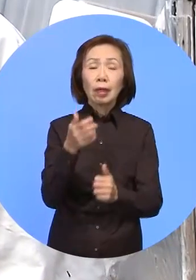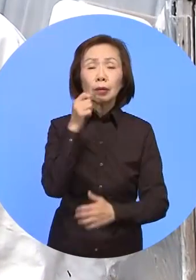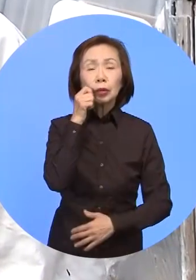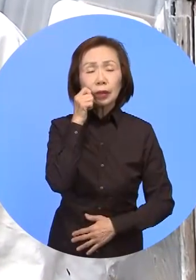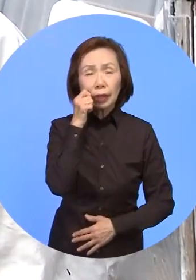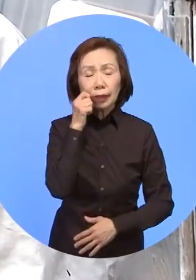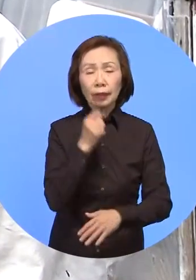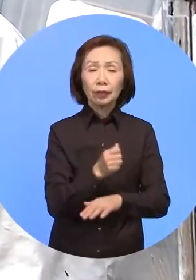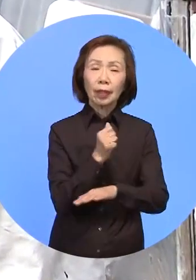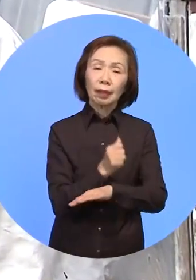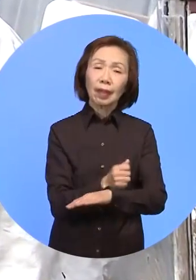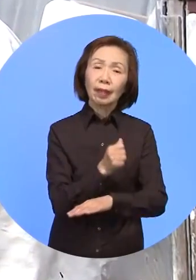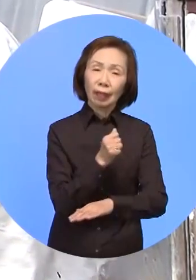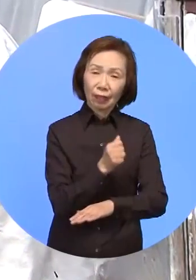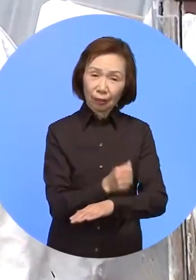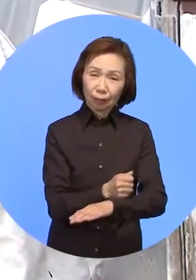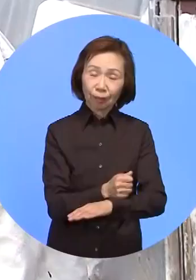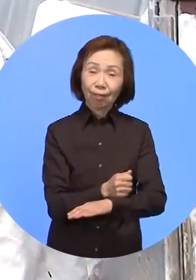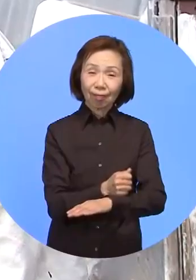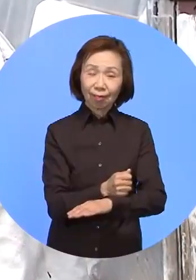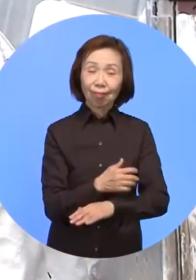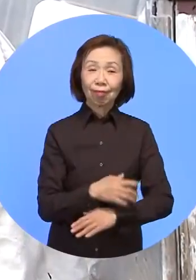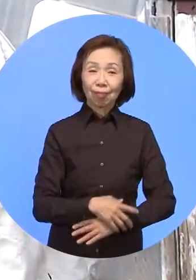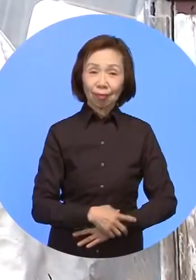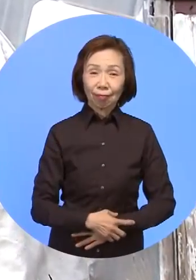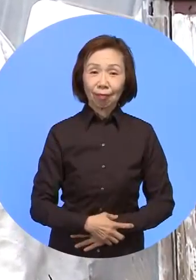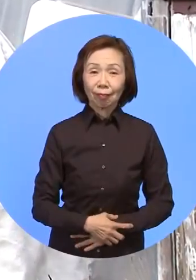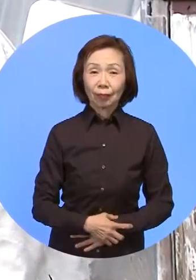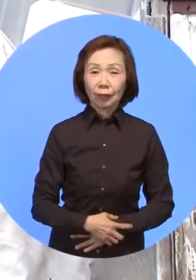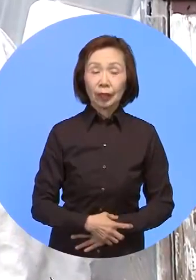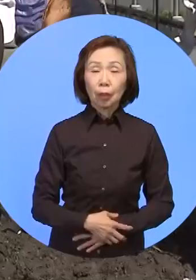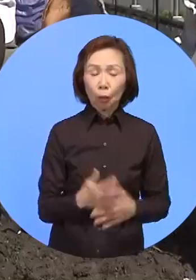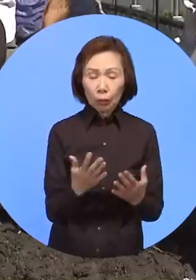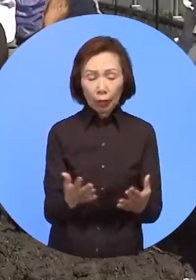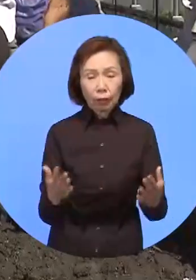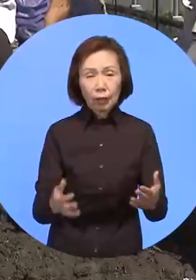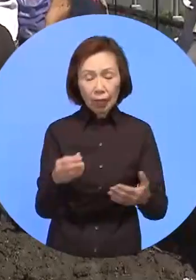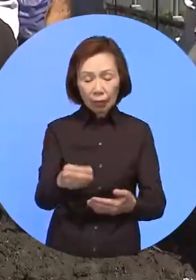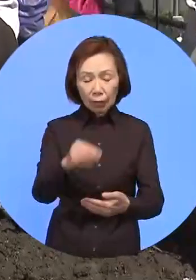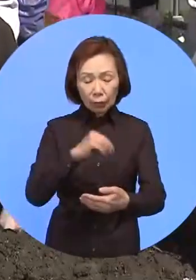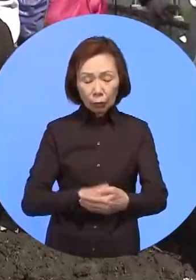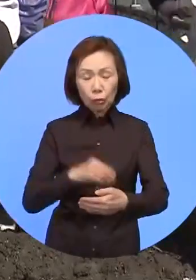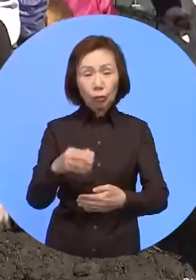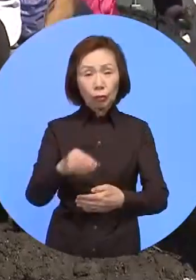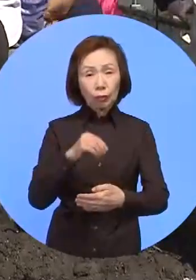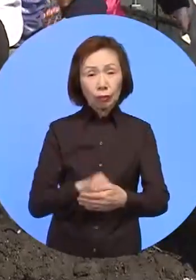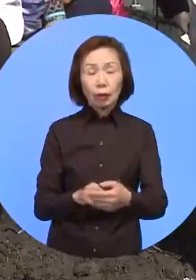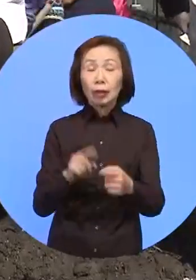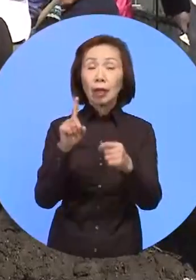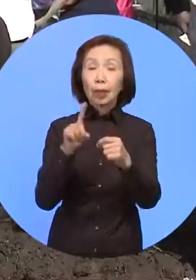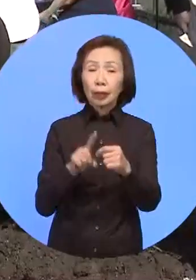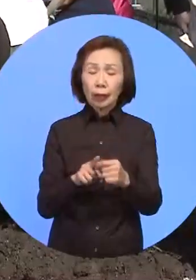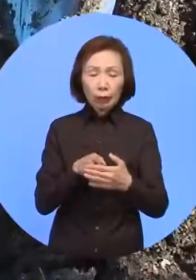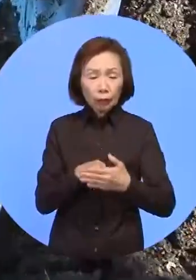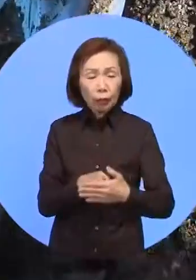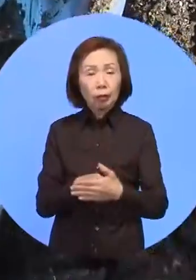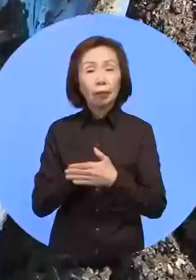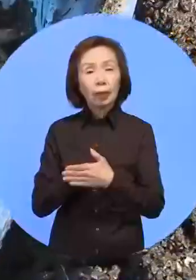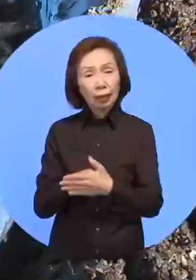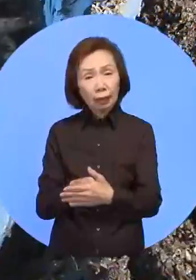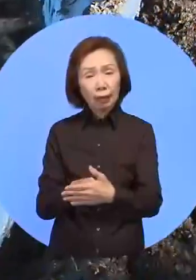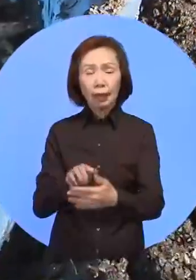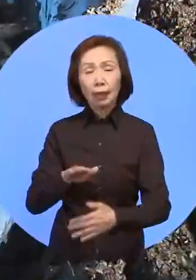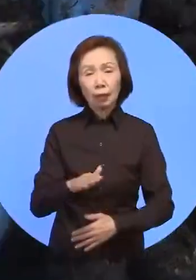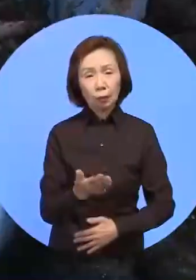、野生的ななんかこう植物なのかな。たくさん取るためのね対策はいろいろしますねんけ